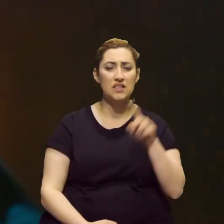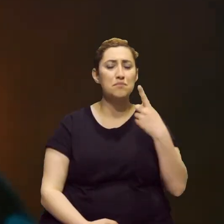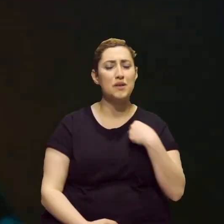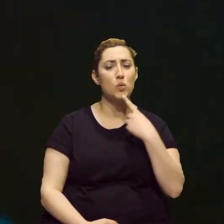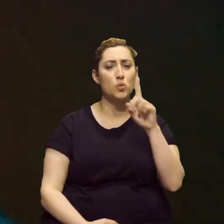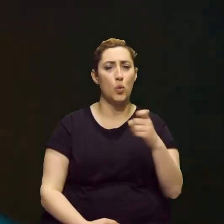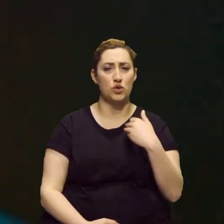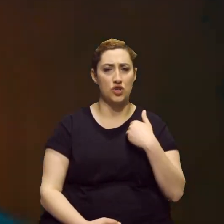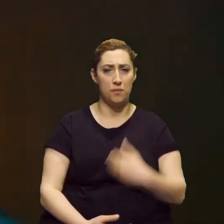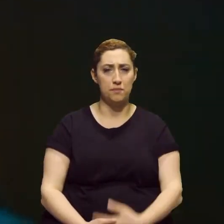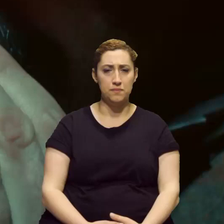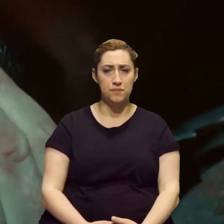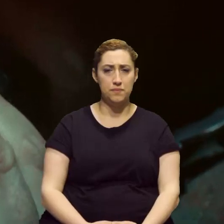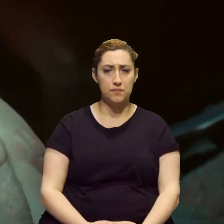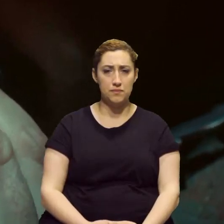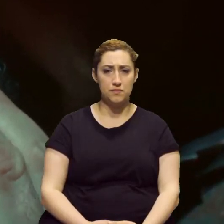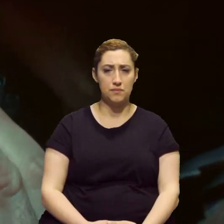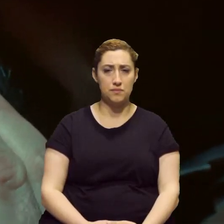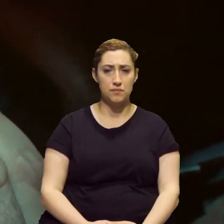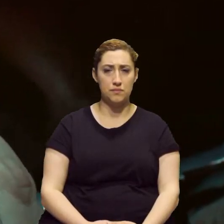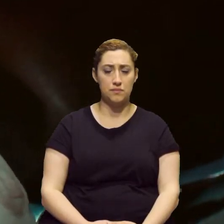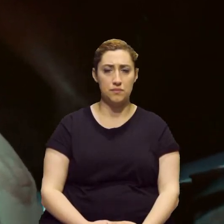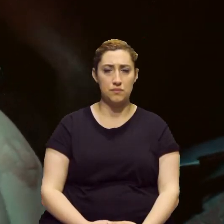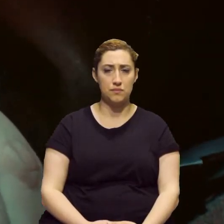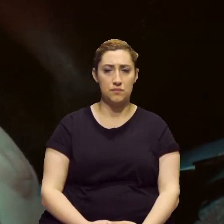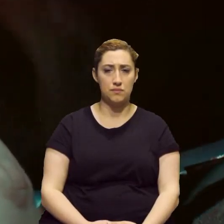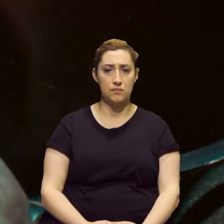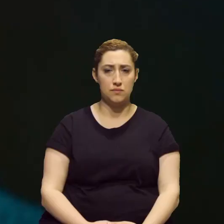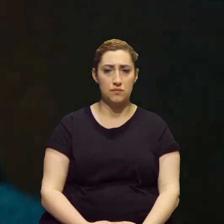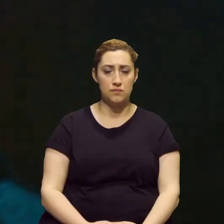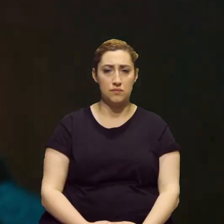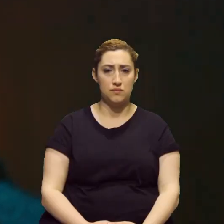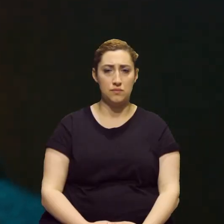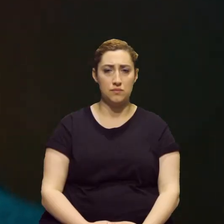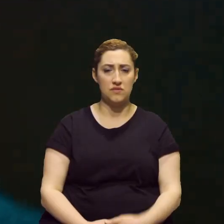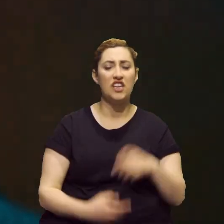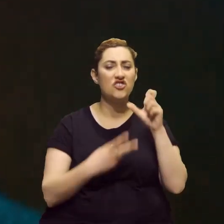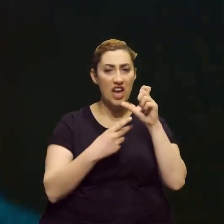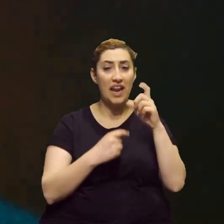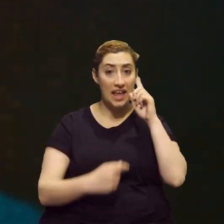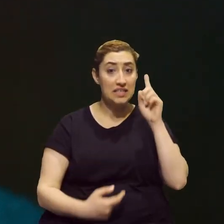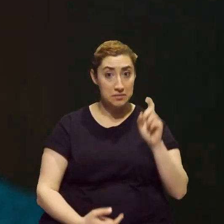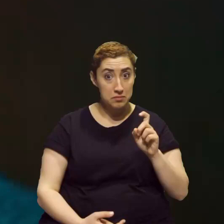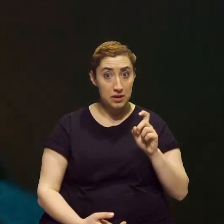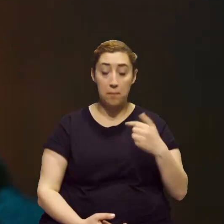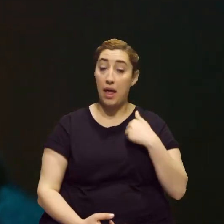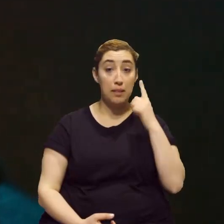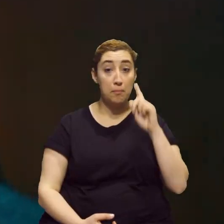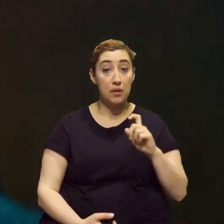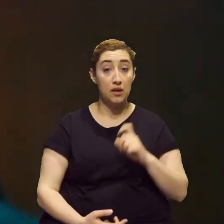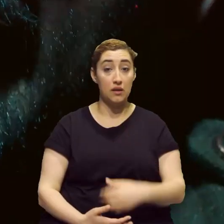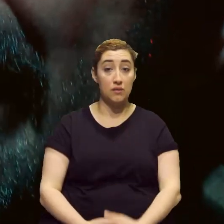Bir şey soracağım. Ali'nin eline sarılmış. Çerkez mi? Ben